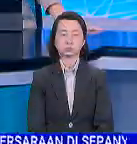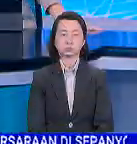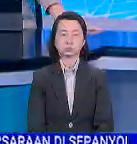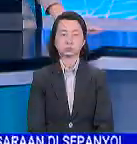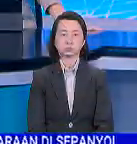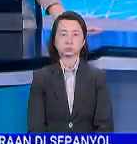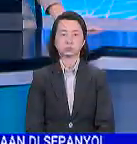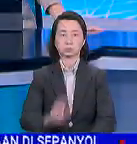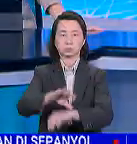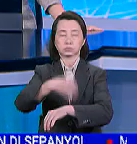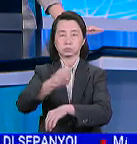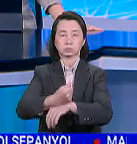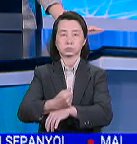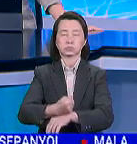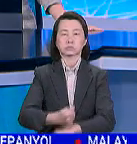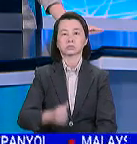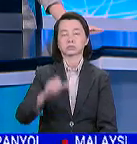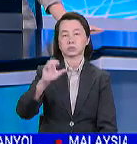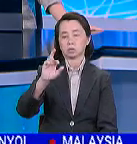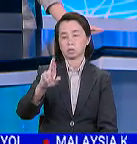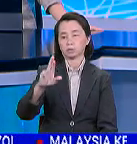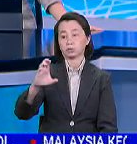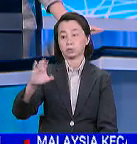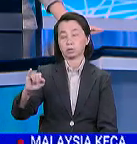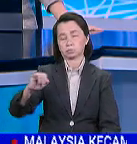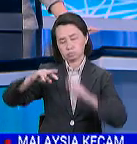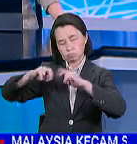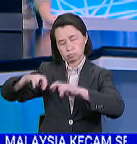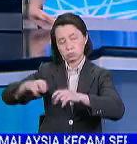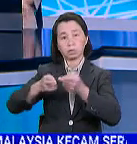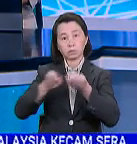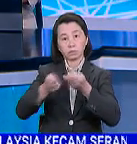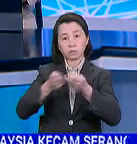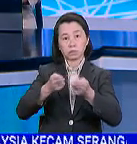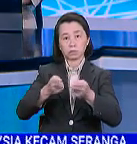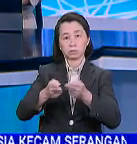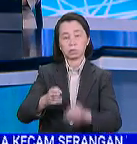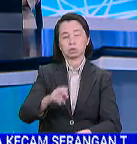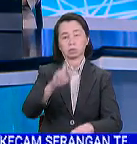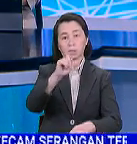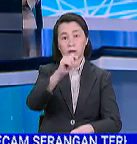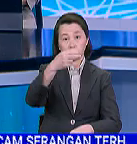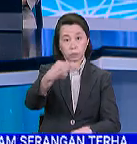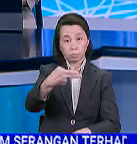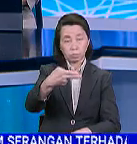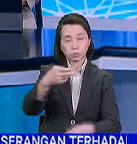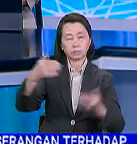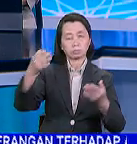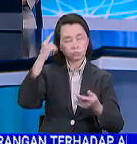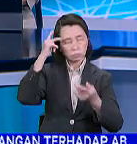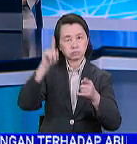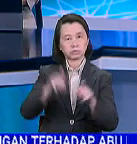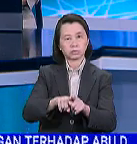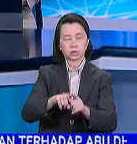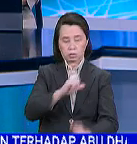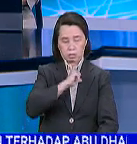rosuh kembali. Penubuhan Suruhanjaya Siasatan Diraja RCI bagi menyiasat isu pengurusan dan operasi Lembaga Tabung Haji TH di Perkenan yang